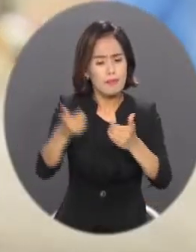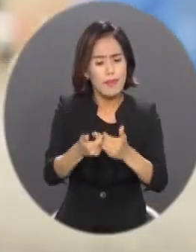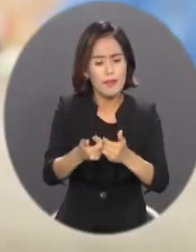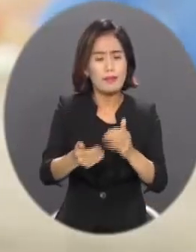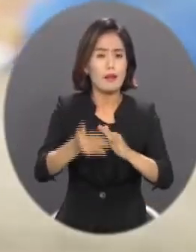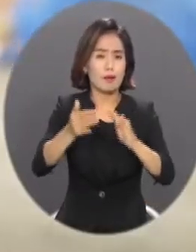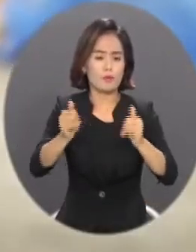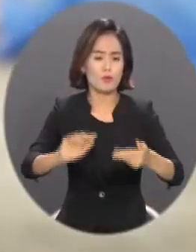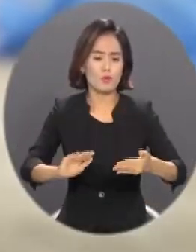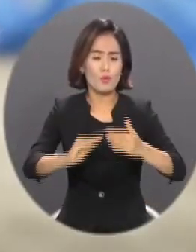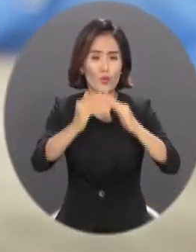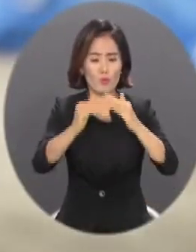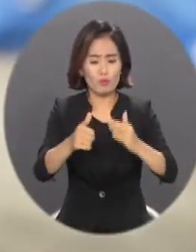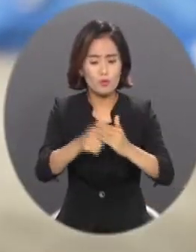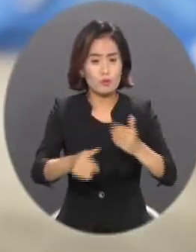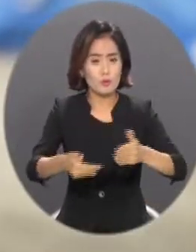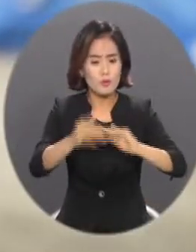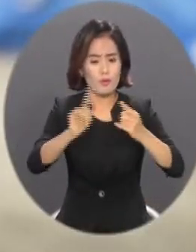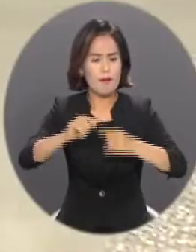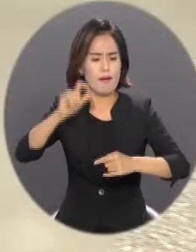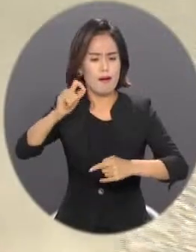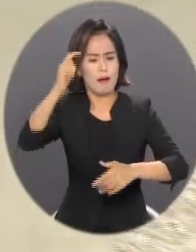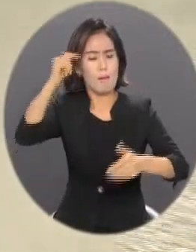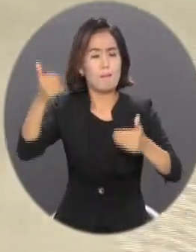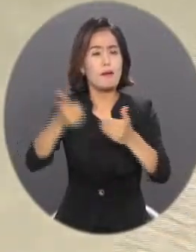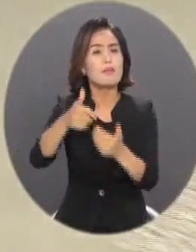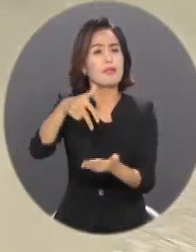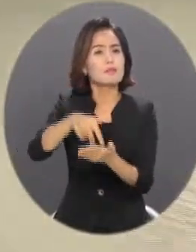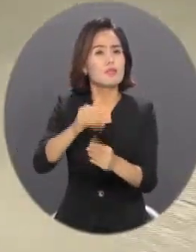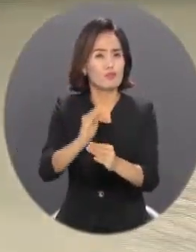주민들이 조형물 설치 사업에 강경한 반대 입장을